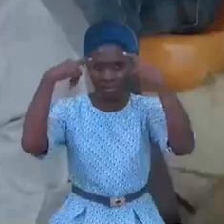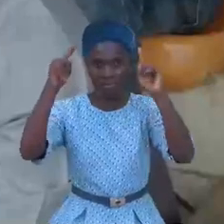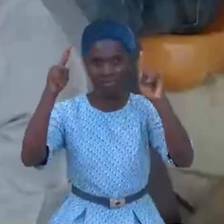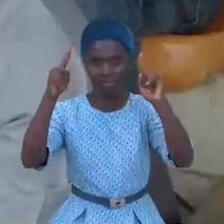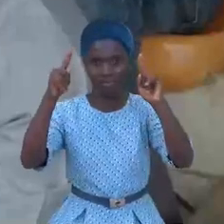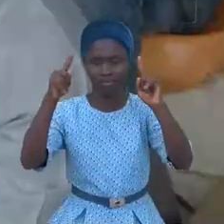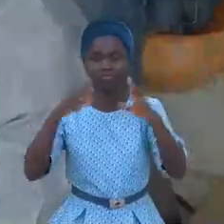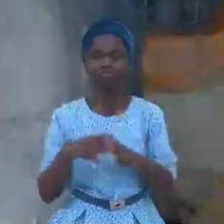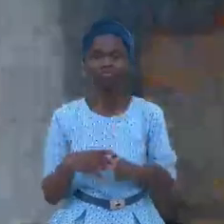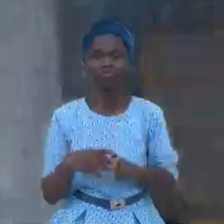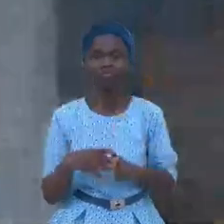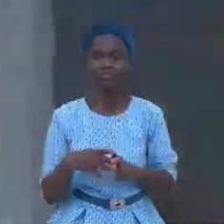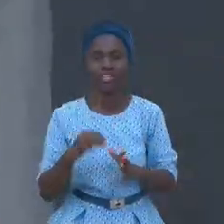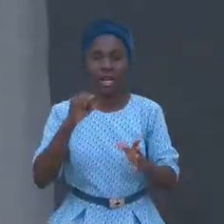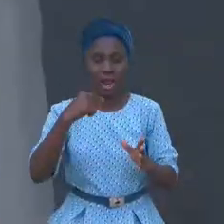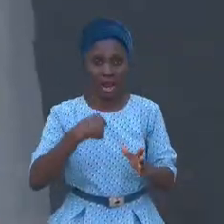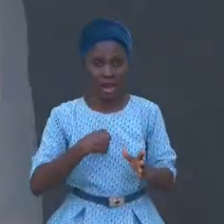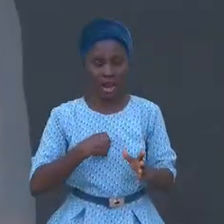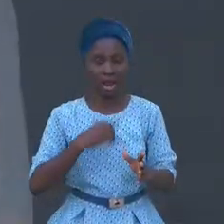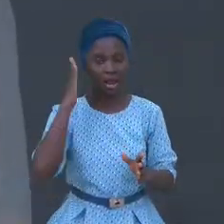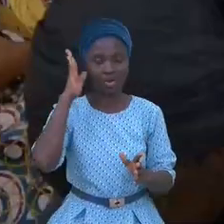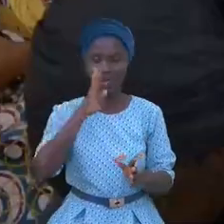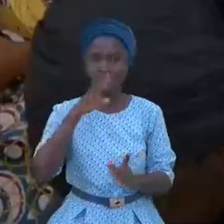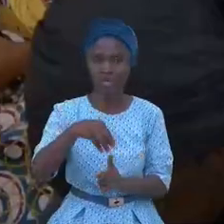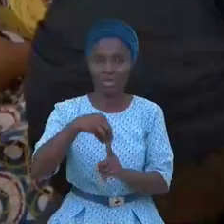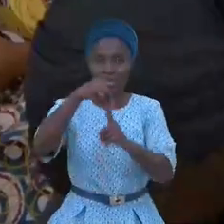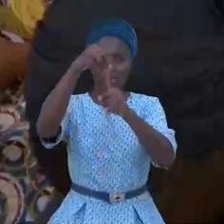Extraordinaire. Je serai extraordinaire.